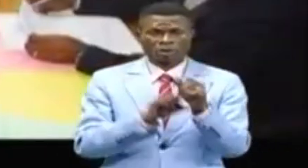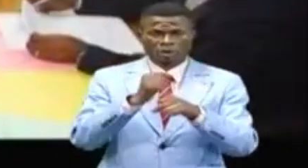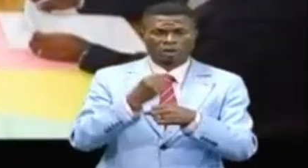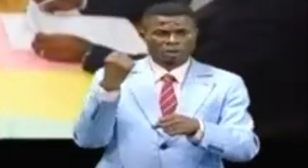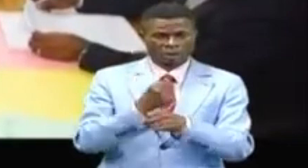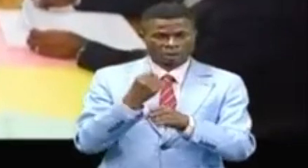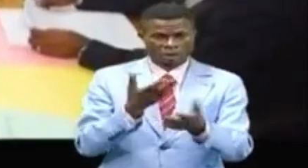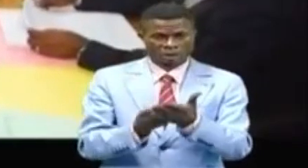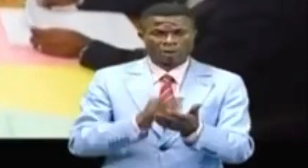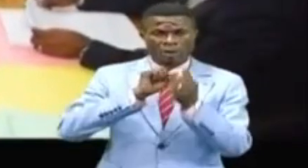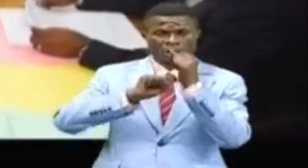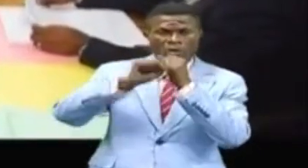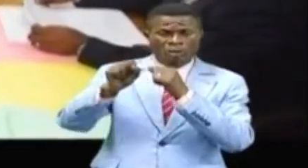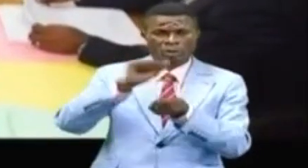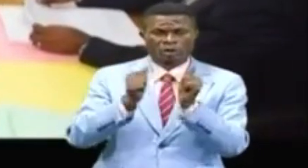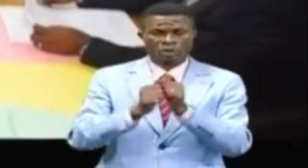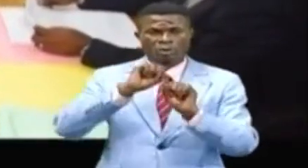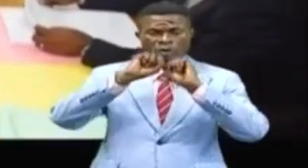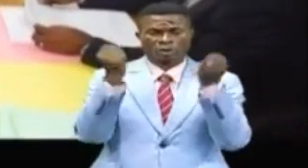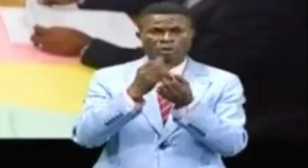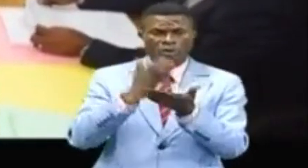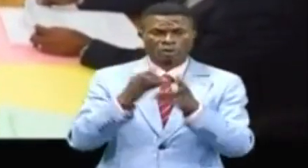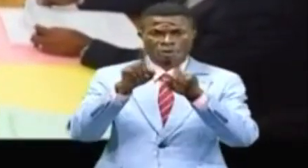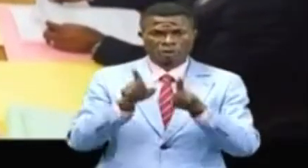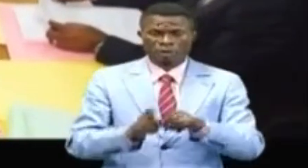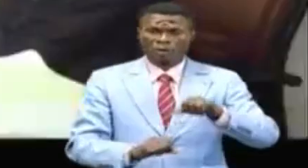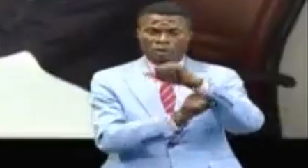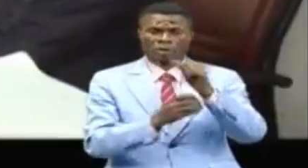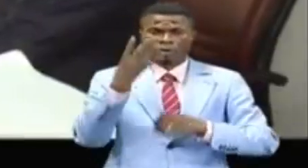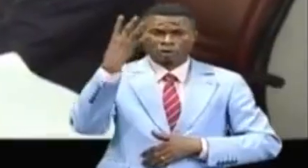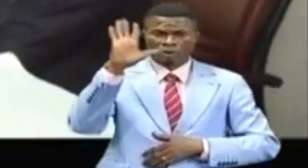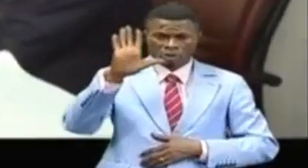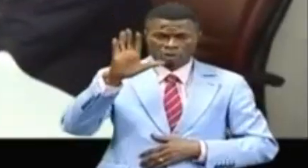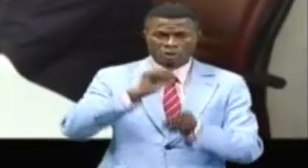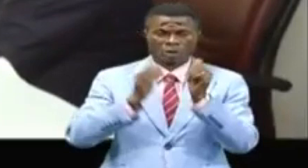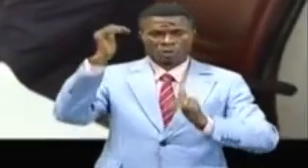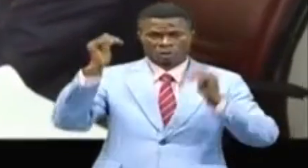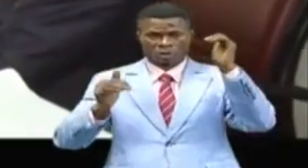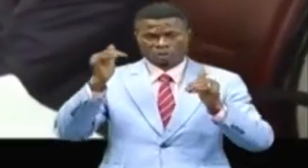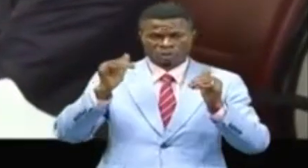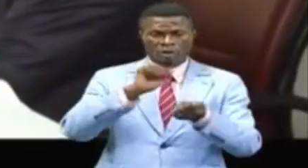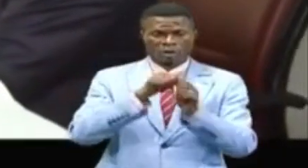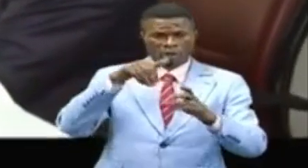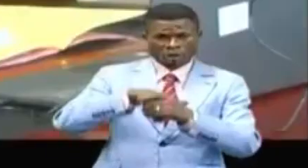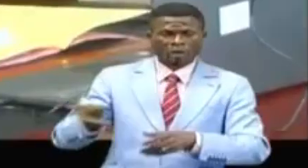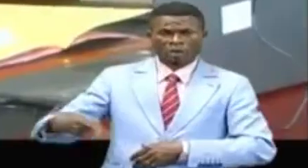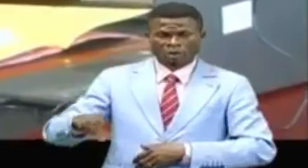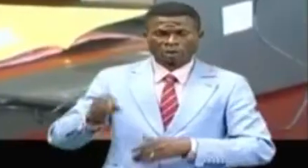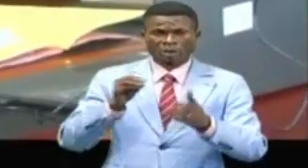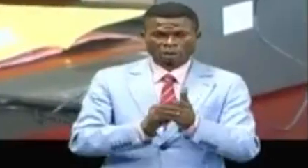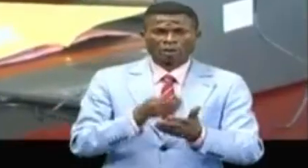d'emplois, promotion du secteur public, privé et son pilier 5 sur le développement équilibré des provinces. Il a en